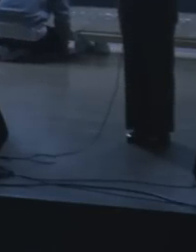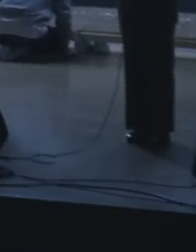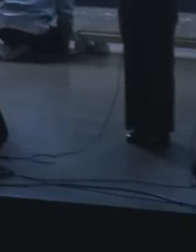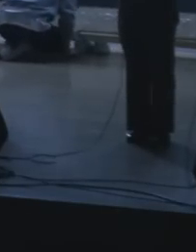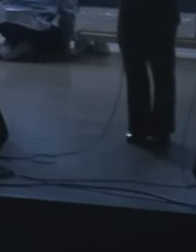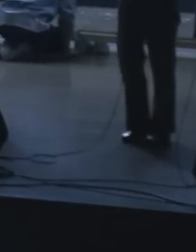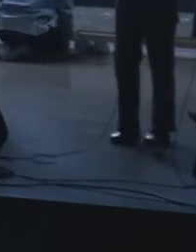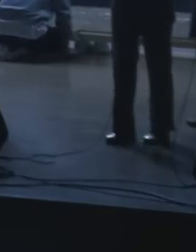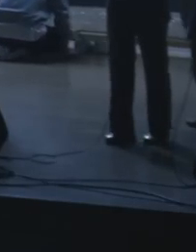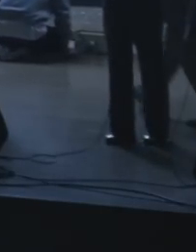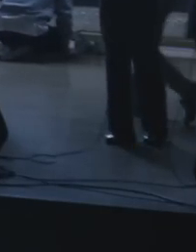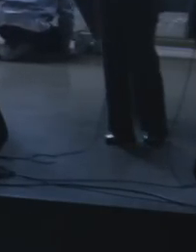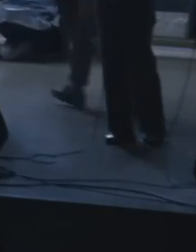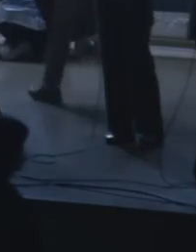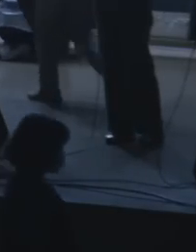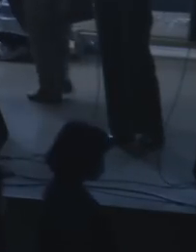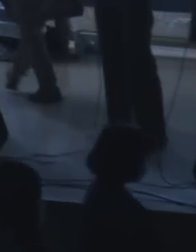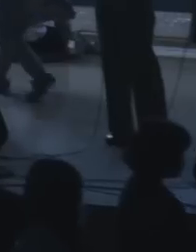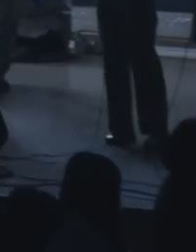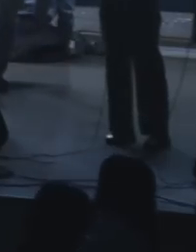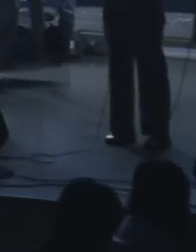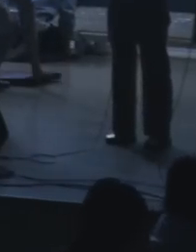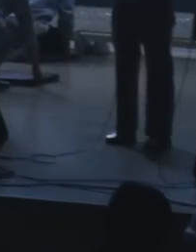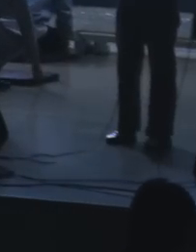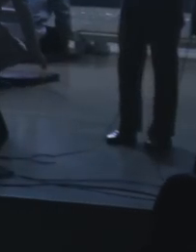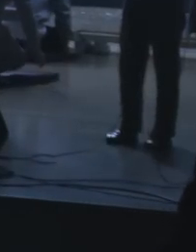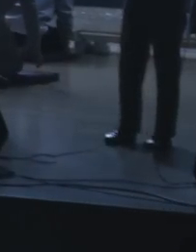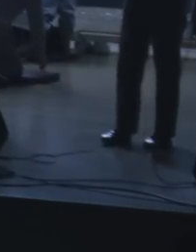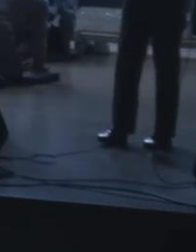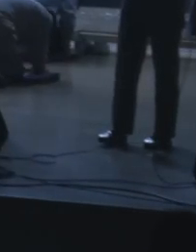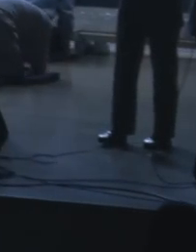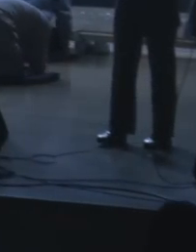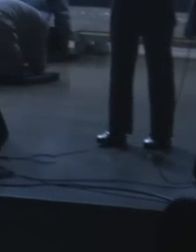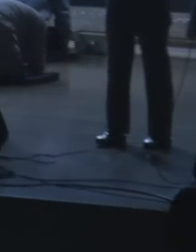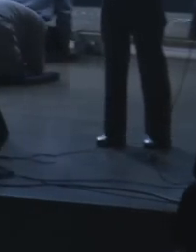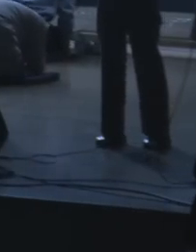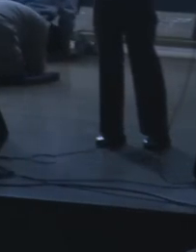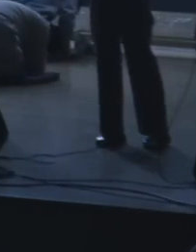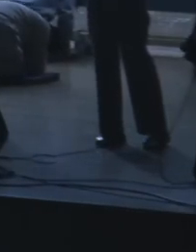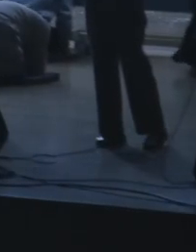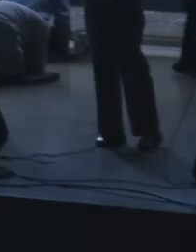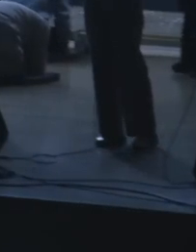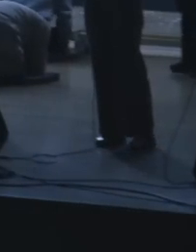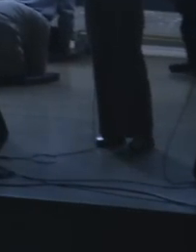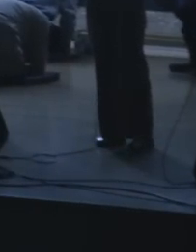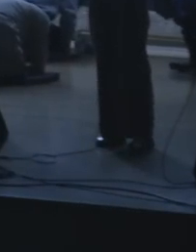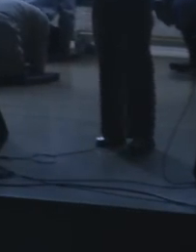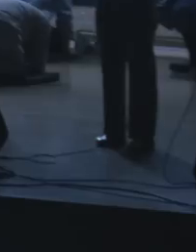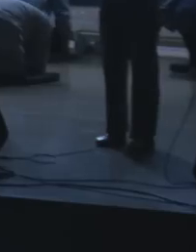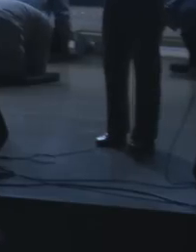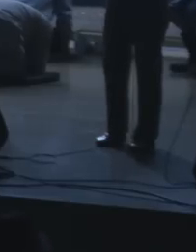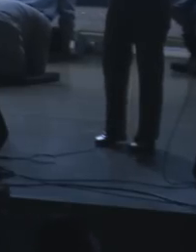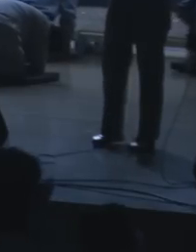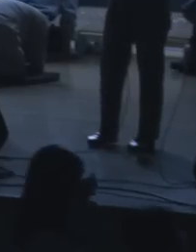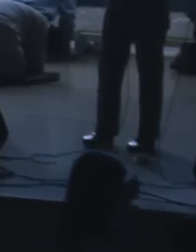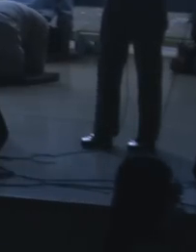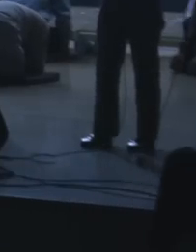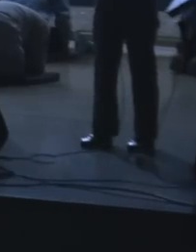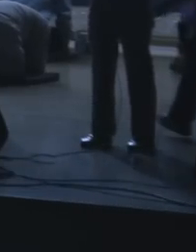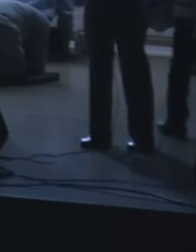사람들로 믿어가주게 하여 주시옵소서. 다시 한번 그 약속의 말씀으로 우리 시선을 되돌리게 하여